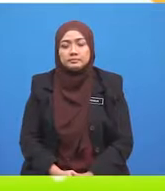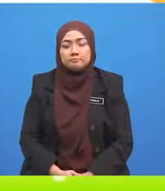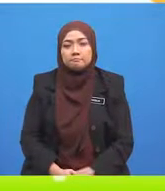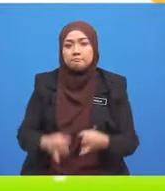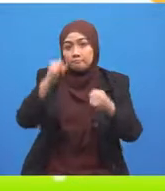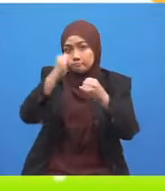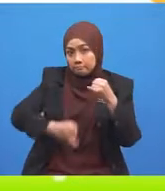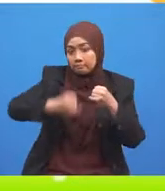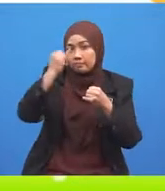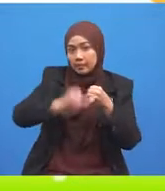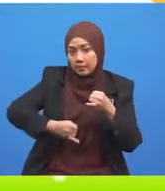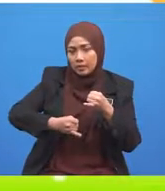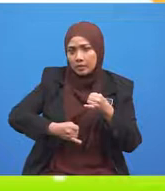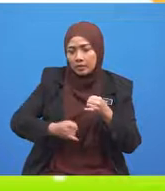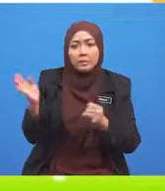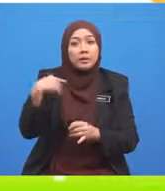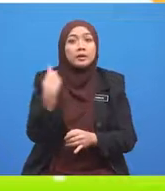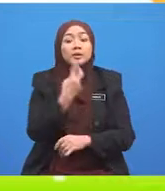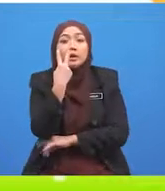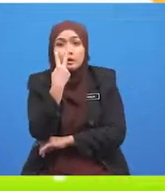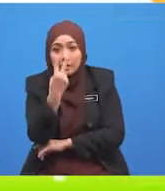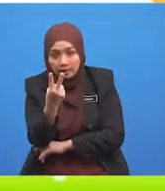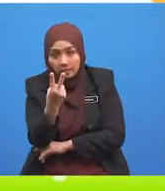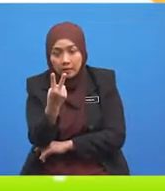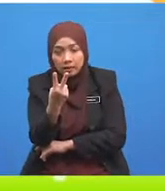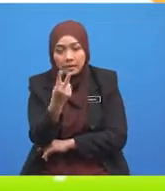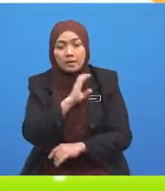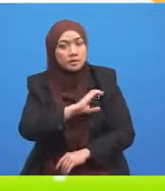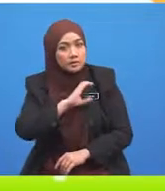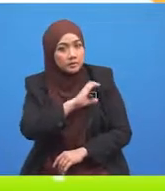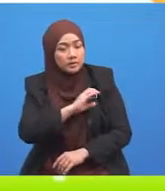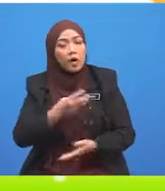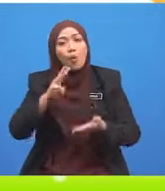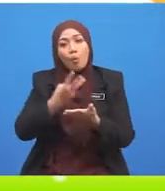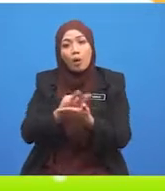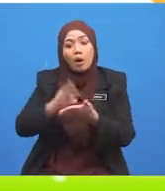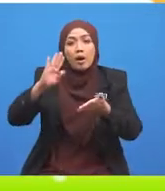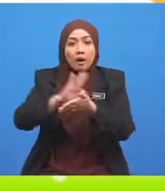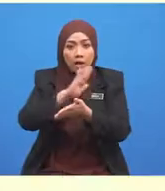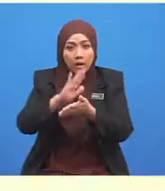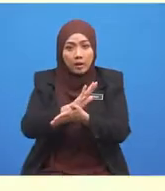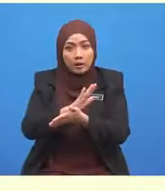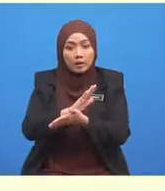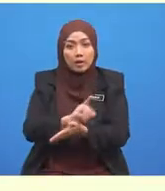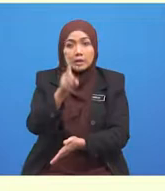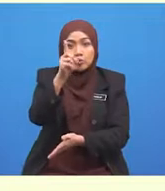Akhir sekali, mari kita lihat pula ciri-ciri wang kertas RM100.